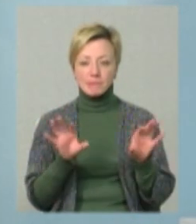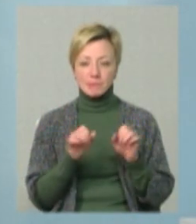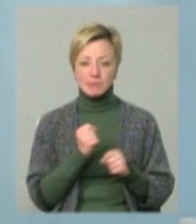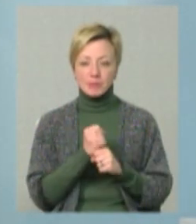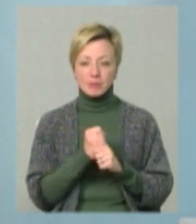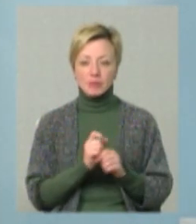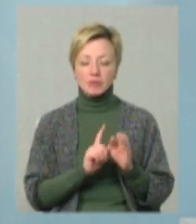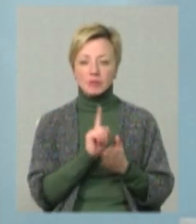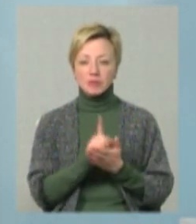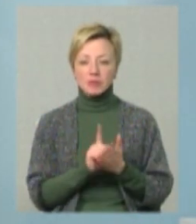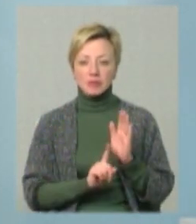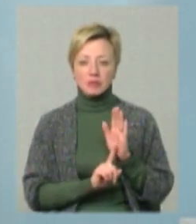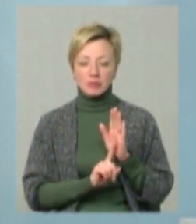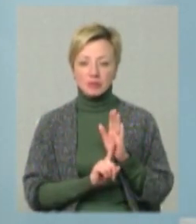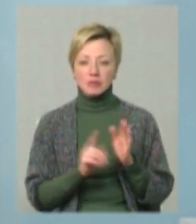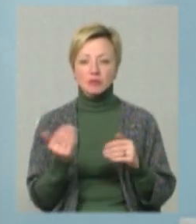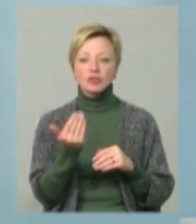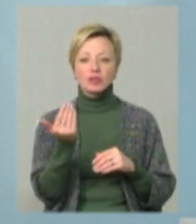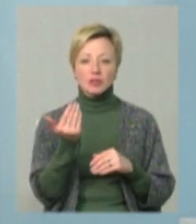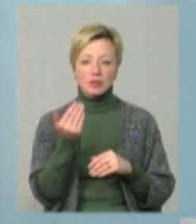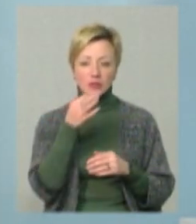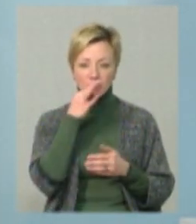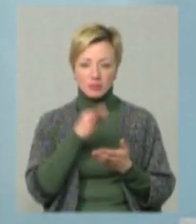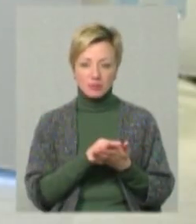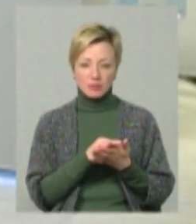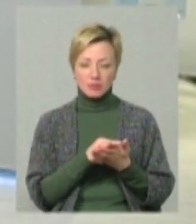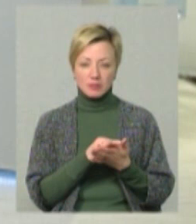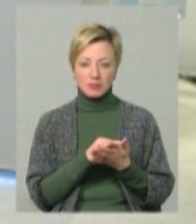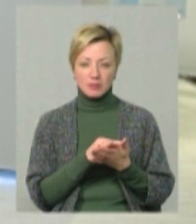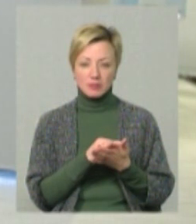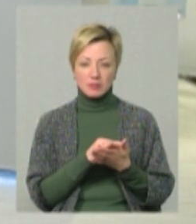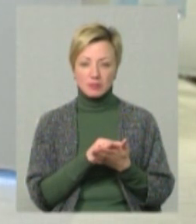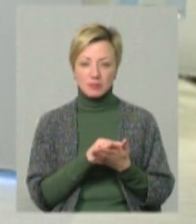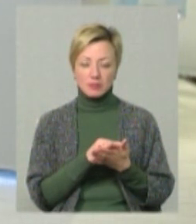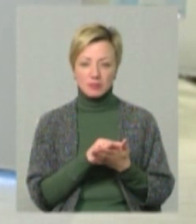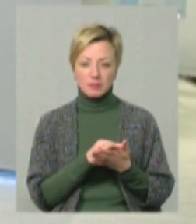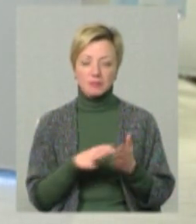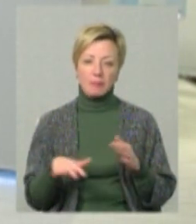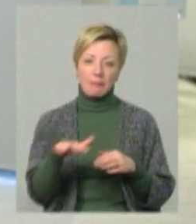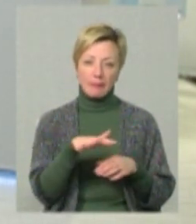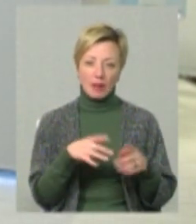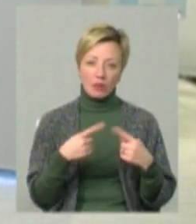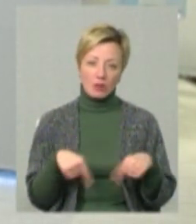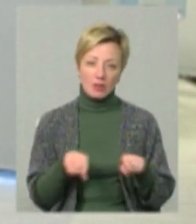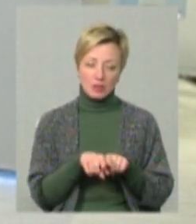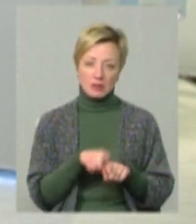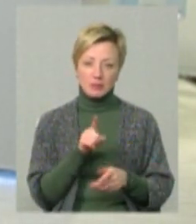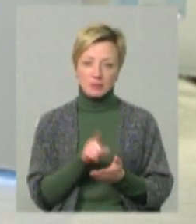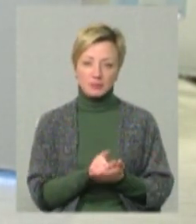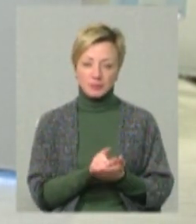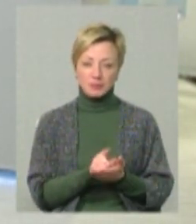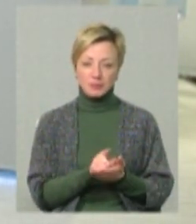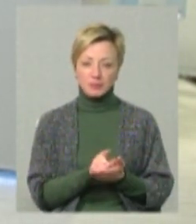робота має вестися, це чия компетенція? Це територіальні органи